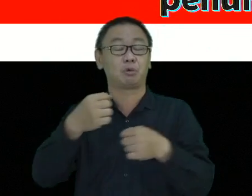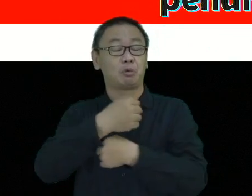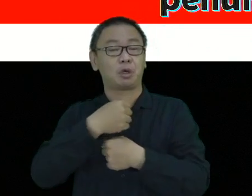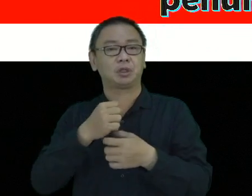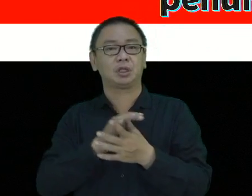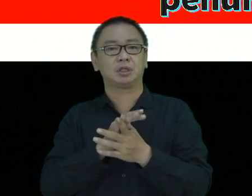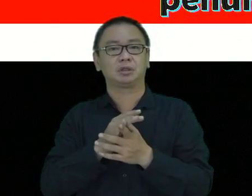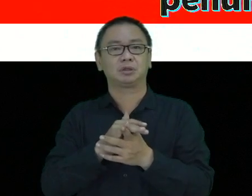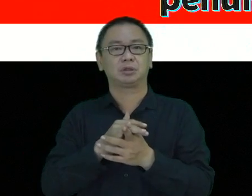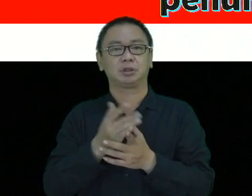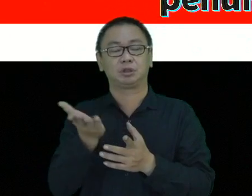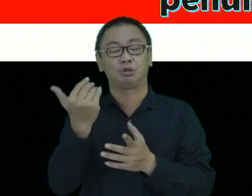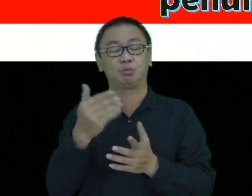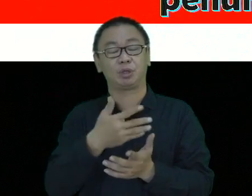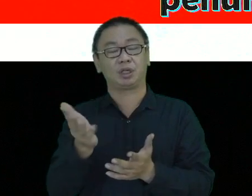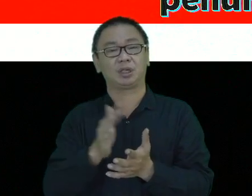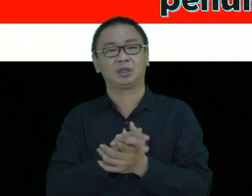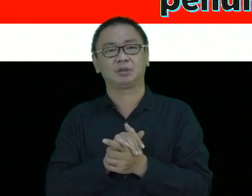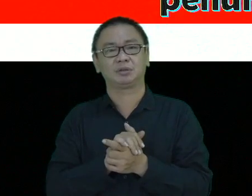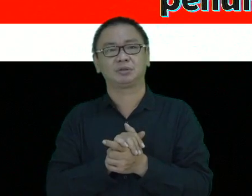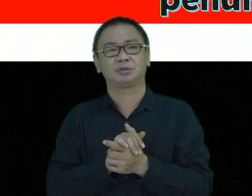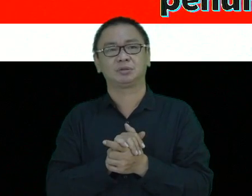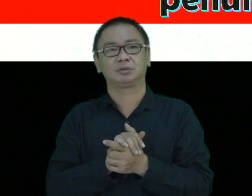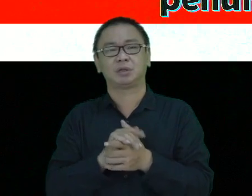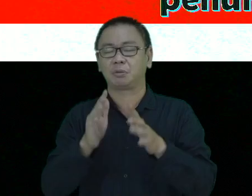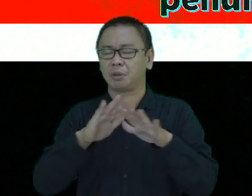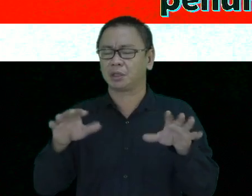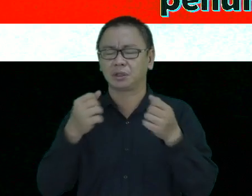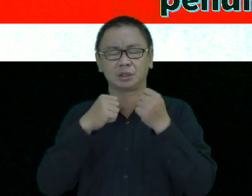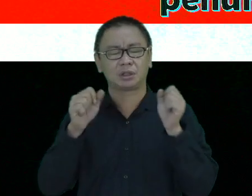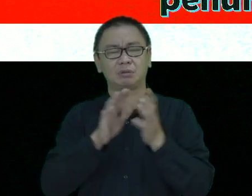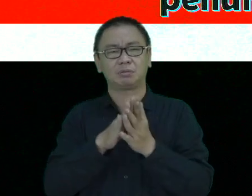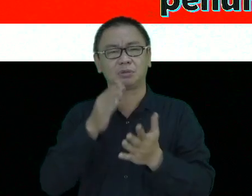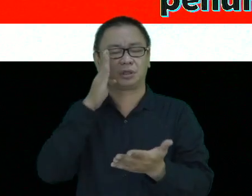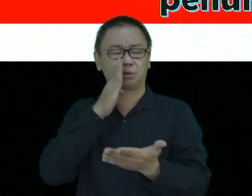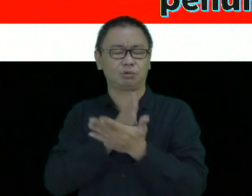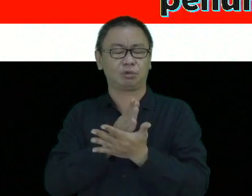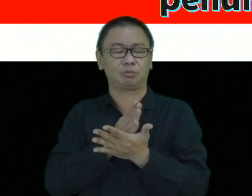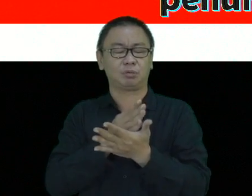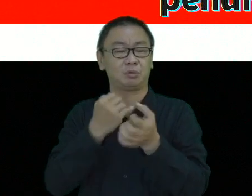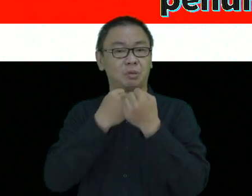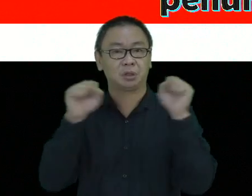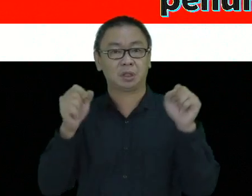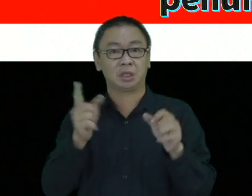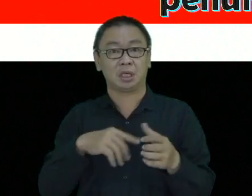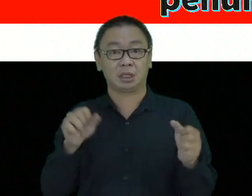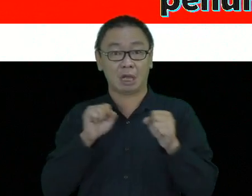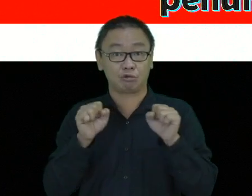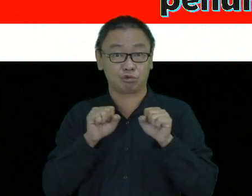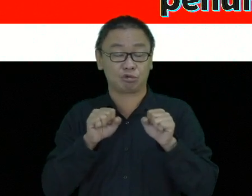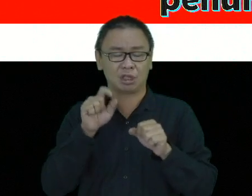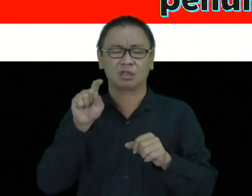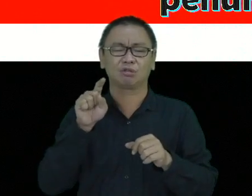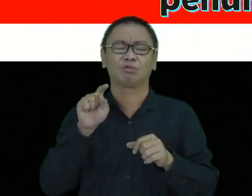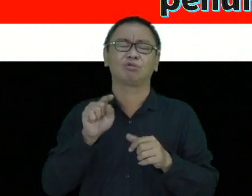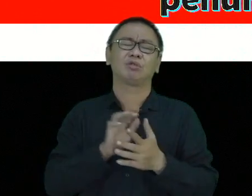dan tekanan, damai sejahtera Allah meneguhkan dan melepaskan mereka dari perasaan takut. Itu yang